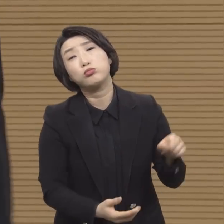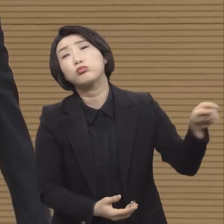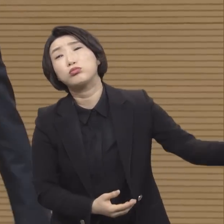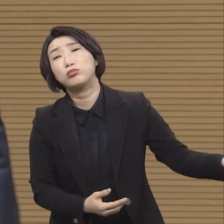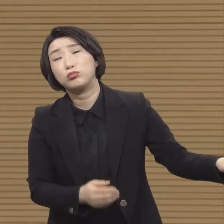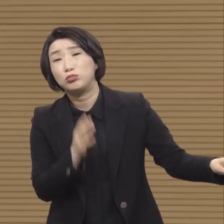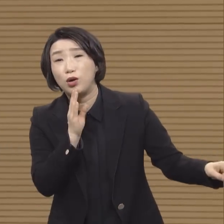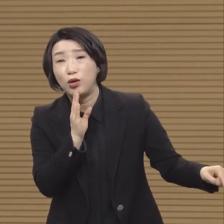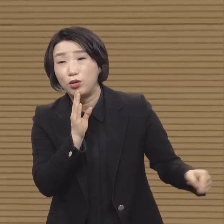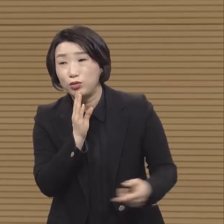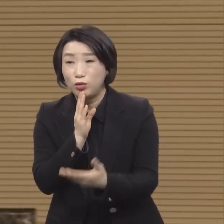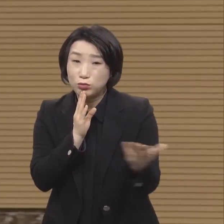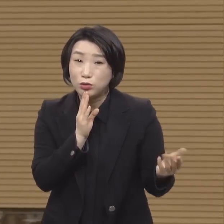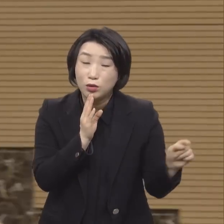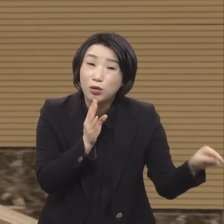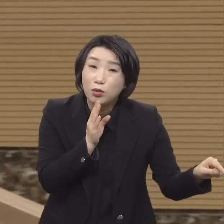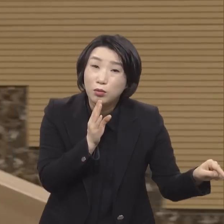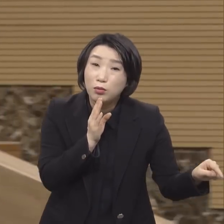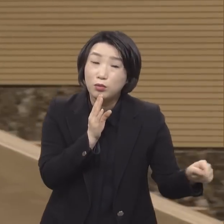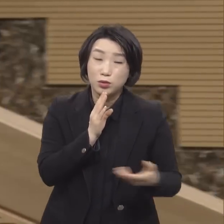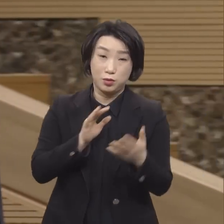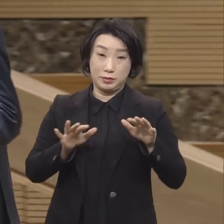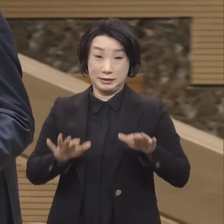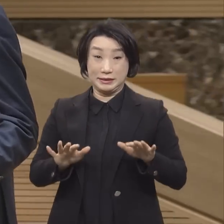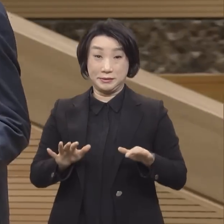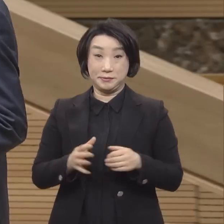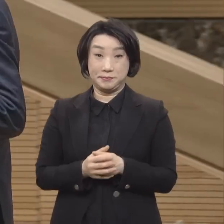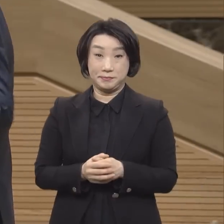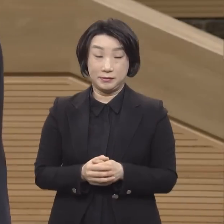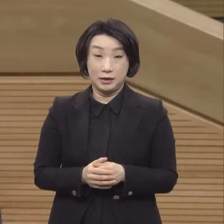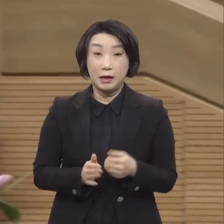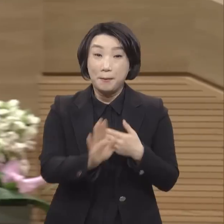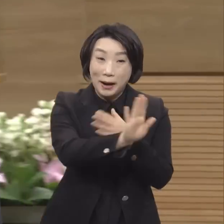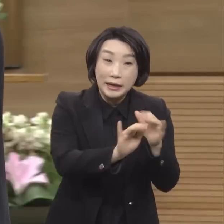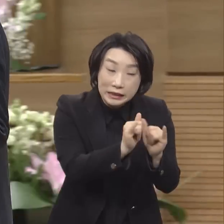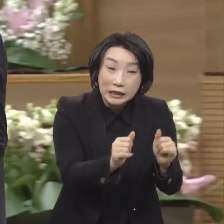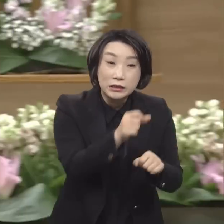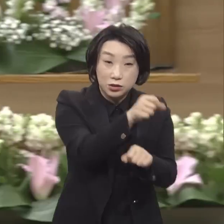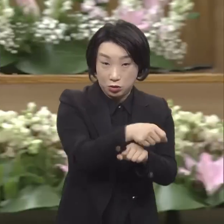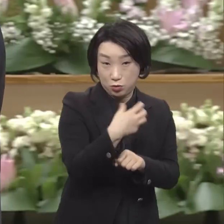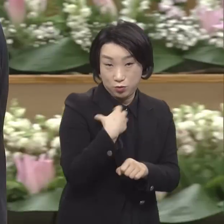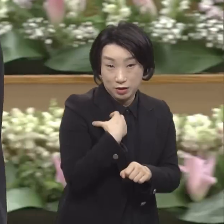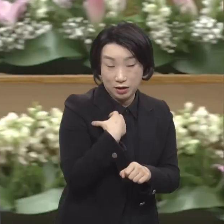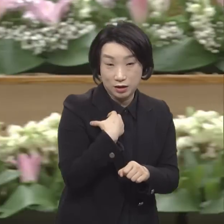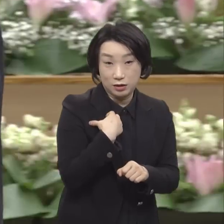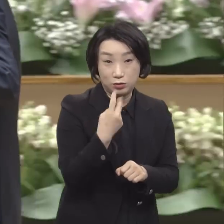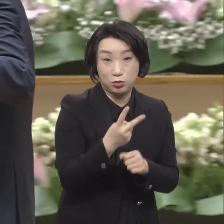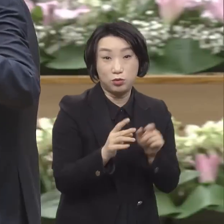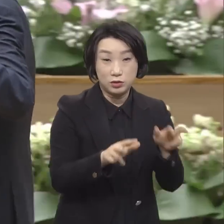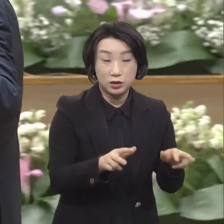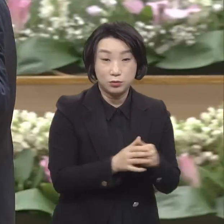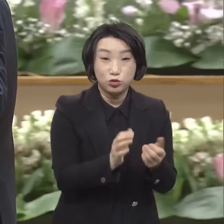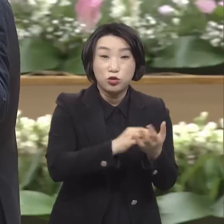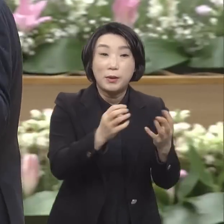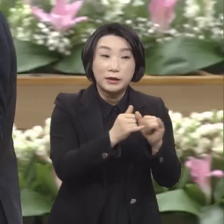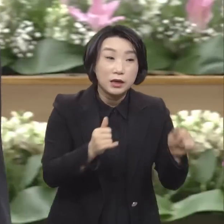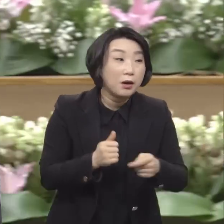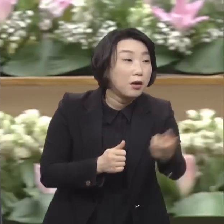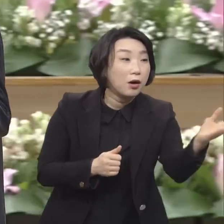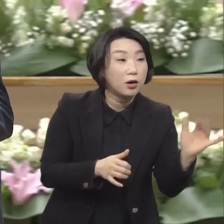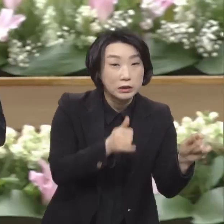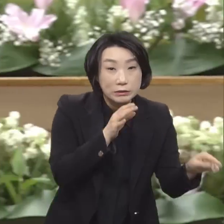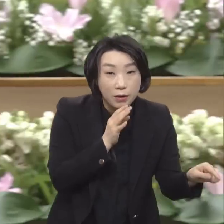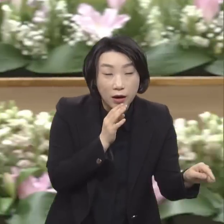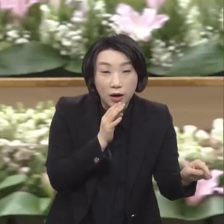응? 답이 그것밖에 더 있냐? 근데 지금 바리새인 서기관들, 지금 이 수많은